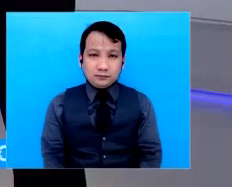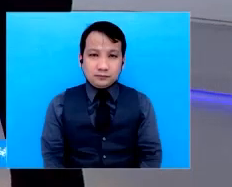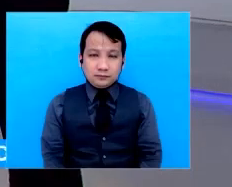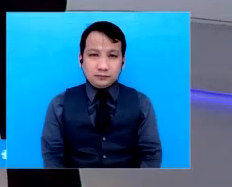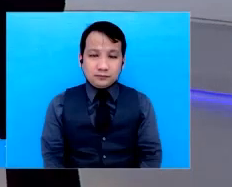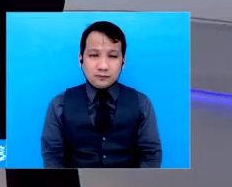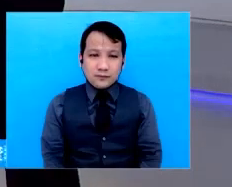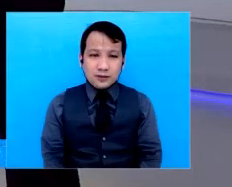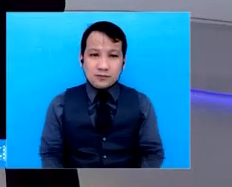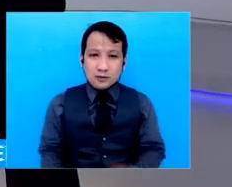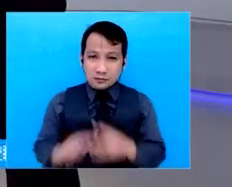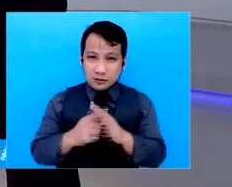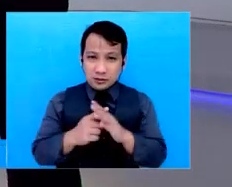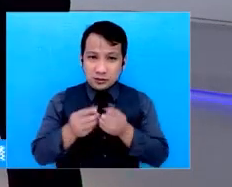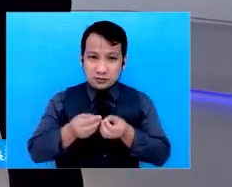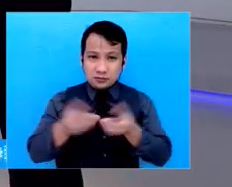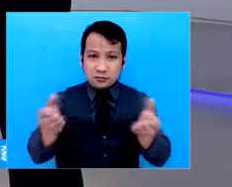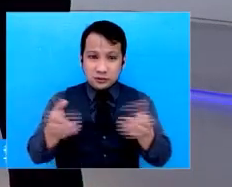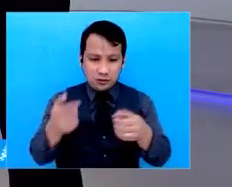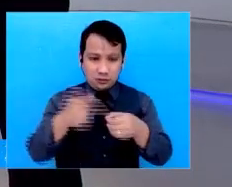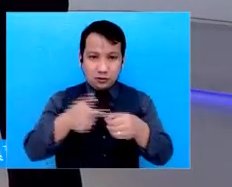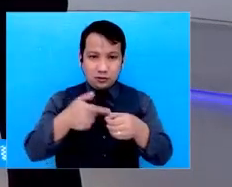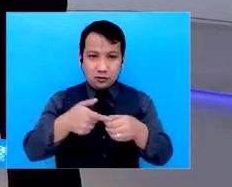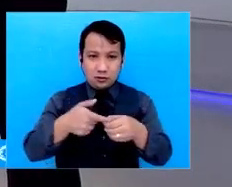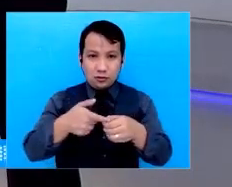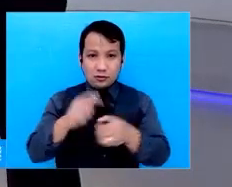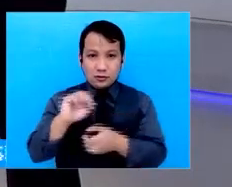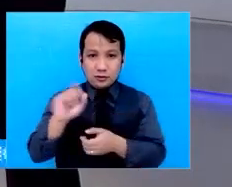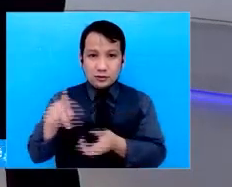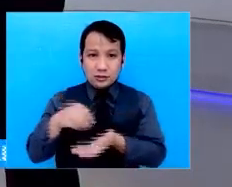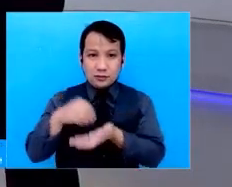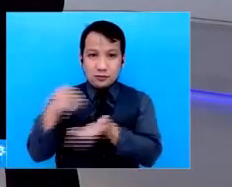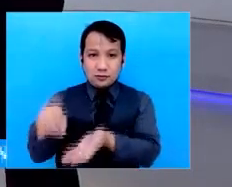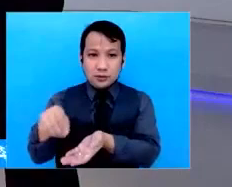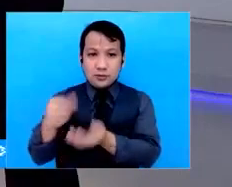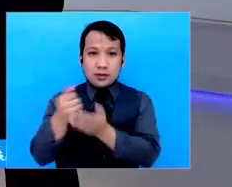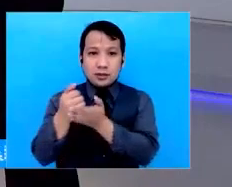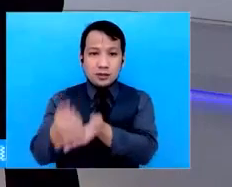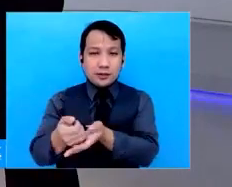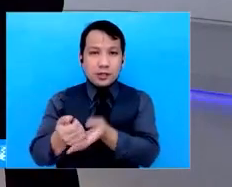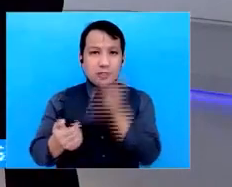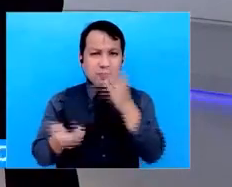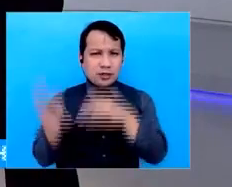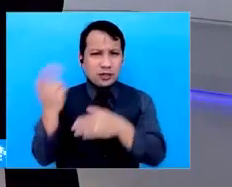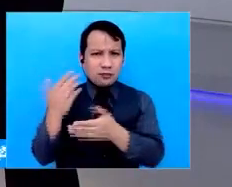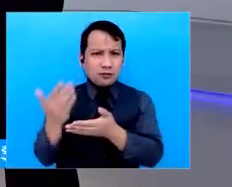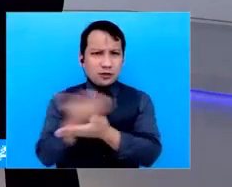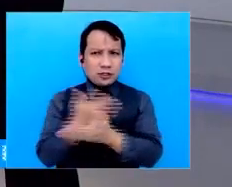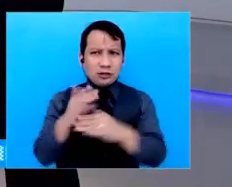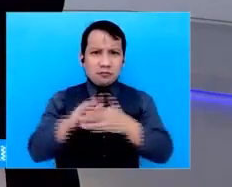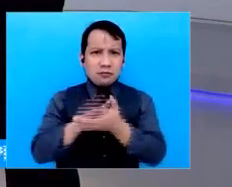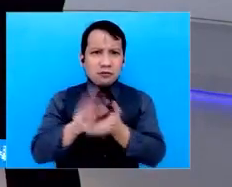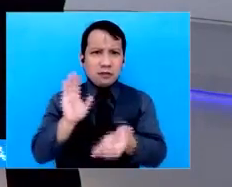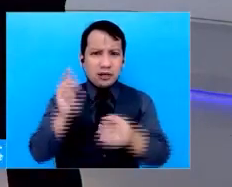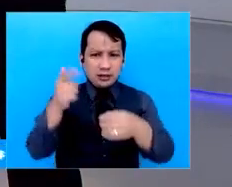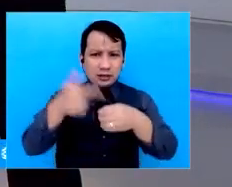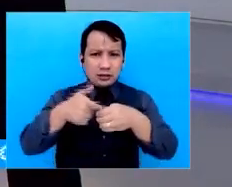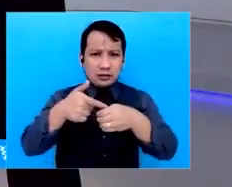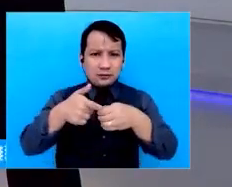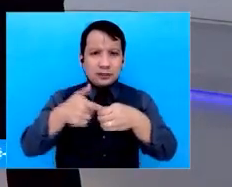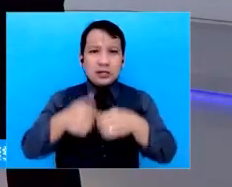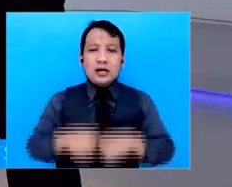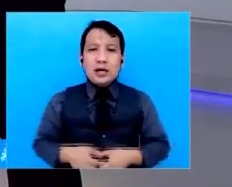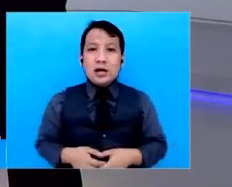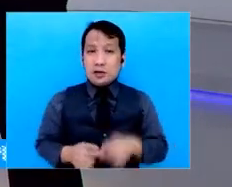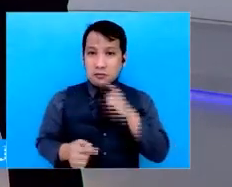Nagsimula ng pamimigay ng fuel subsidy sa mga tsuper ng PUV na apektado ng nagdaang sunod-sunod na taas presyo sa produktong petrolyo. Pero ang